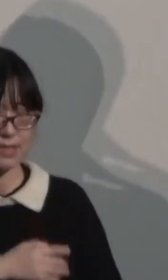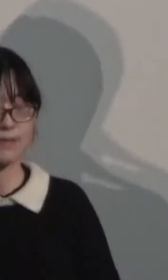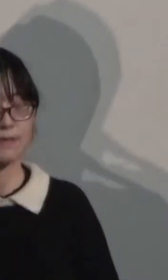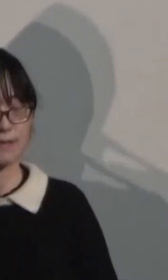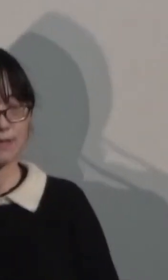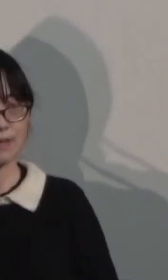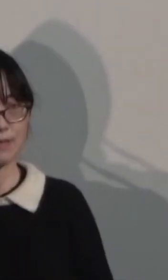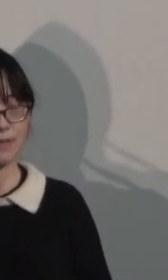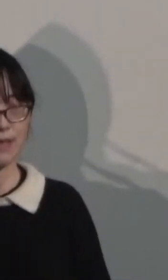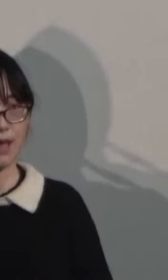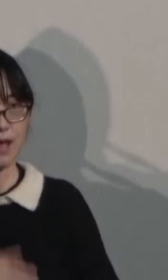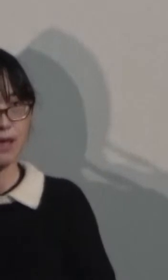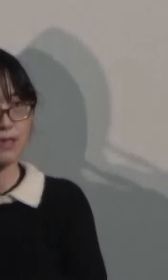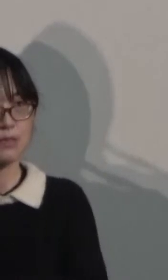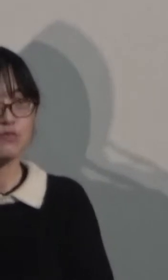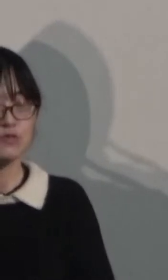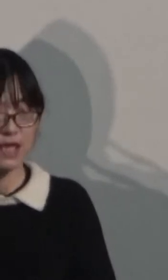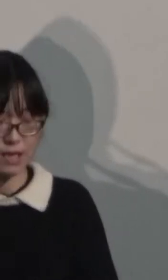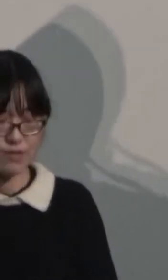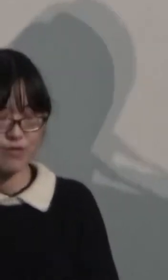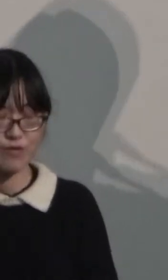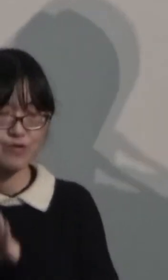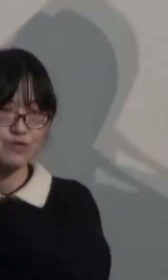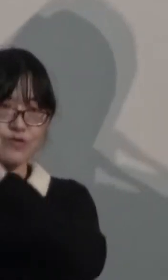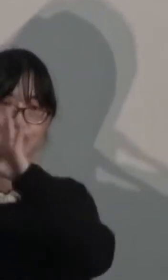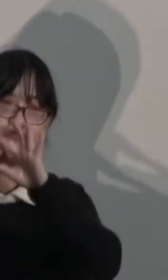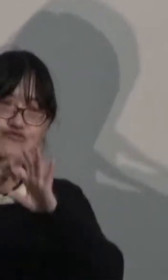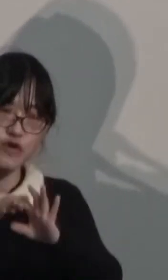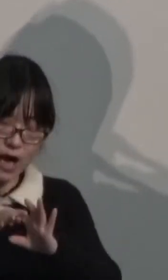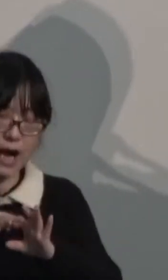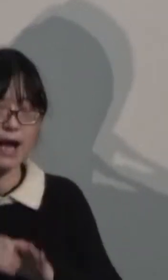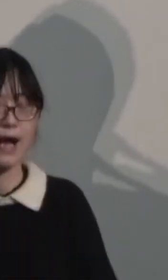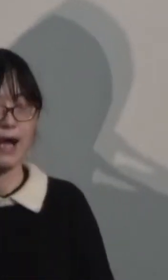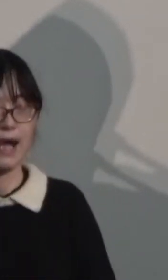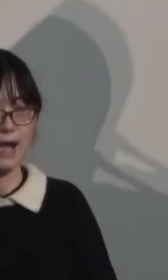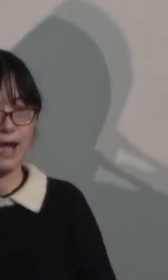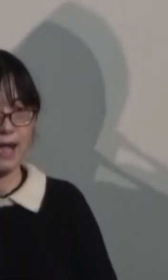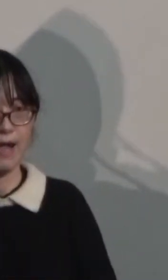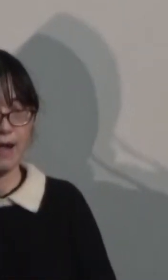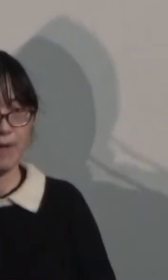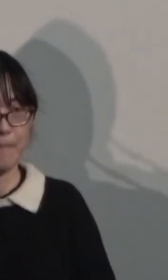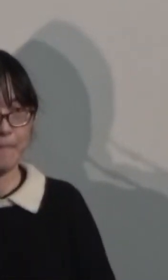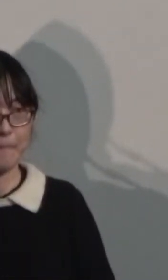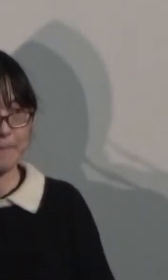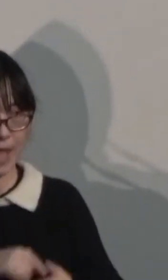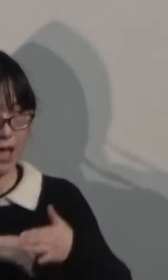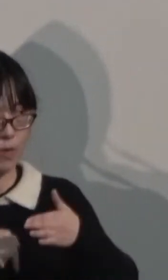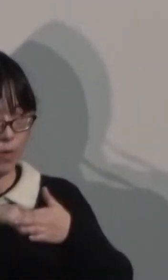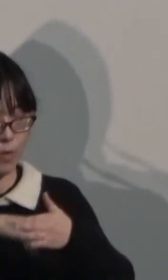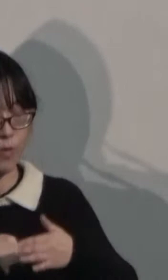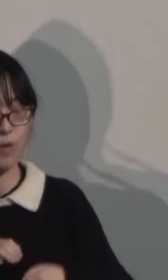フランシス・チャーチはさらに続けて次のように言っています。